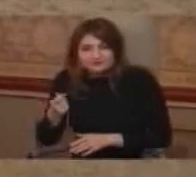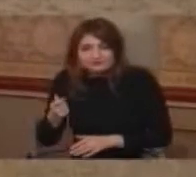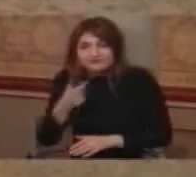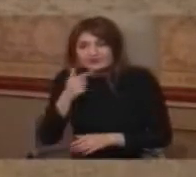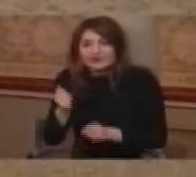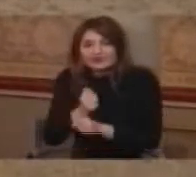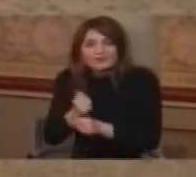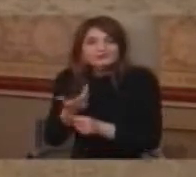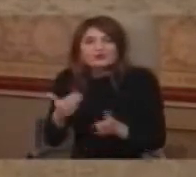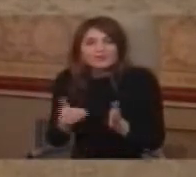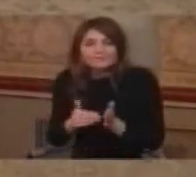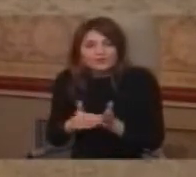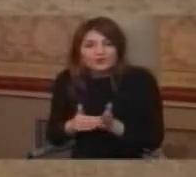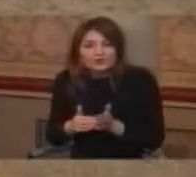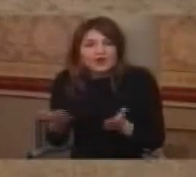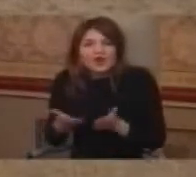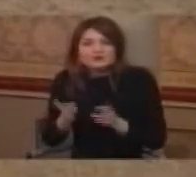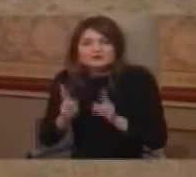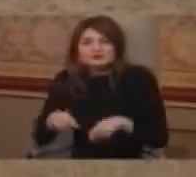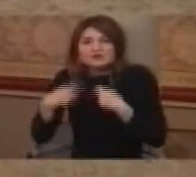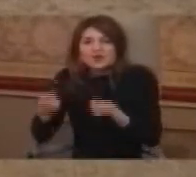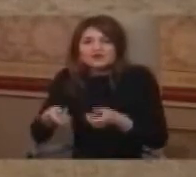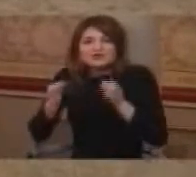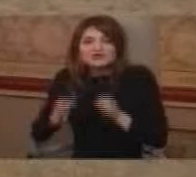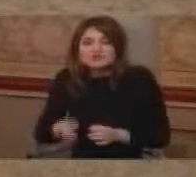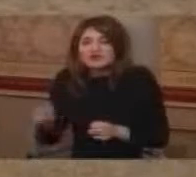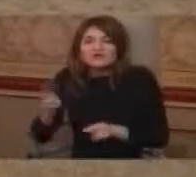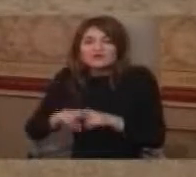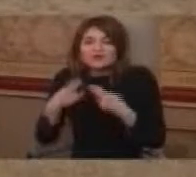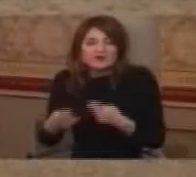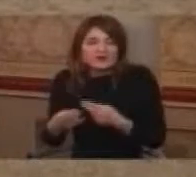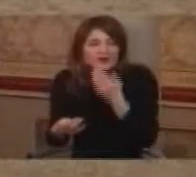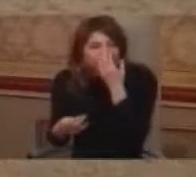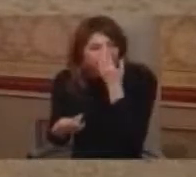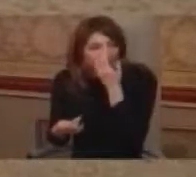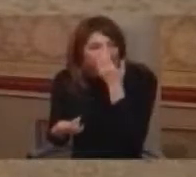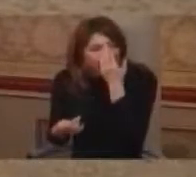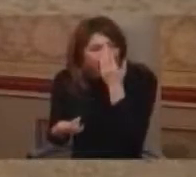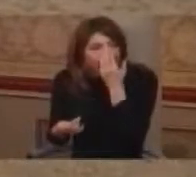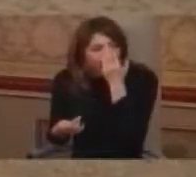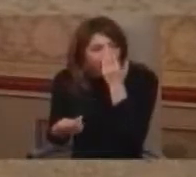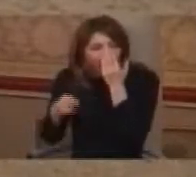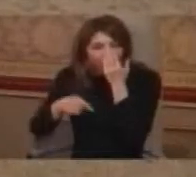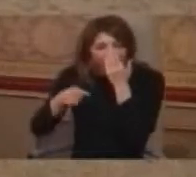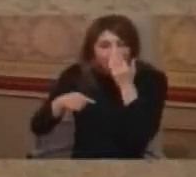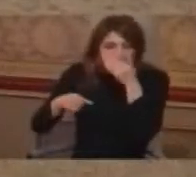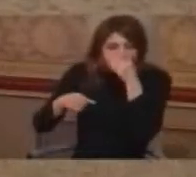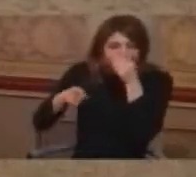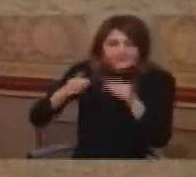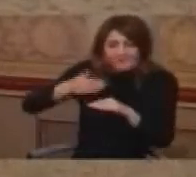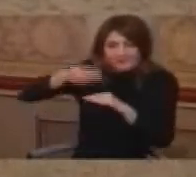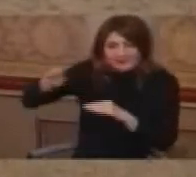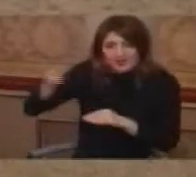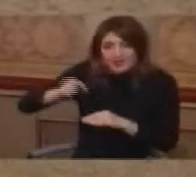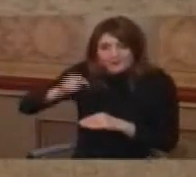ono što je potrebno kako bi se osiguralo i ono što je možda najvažnije. A to dolazi kasnije. To dolazi nakon obrazovnog procesa, a